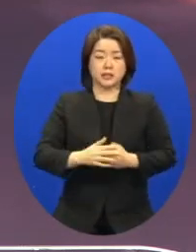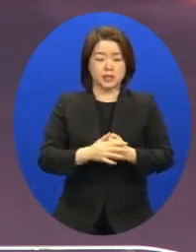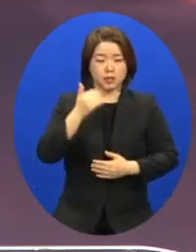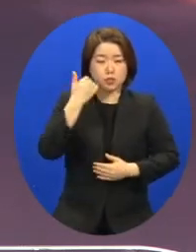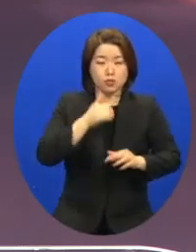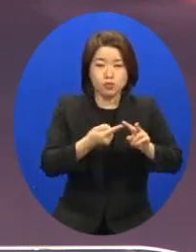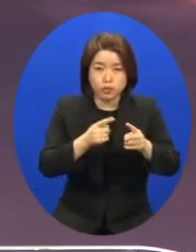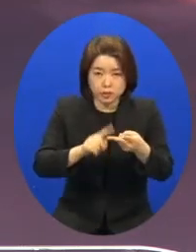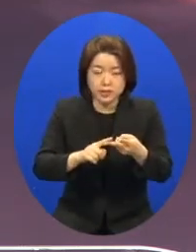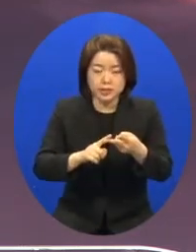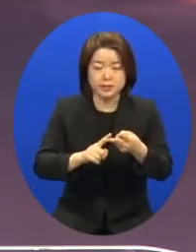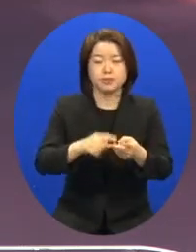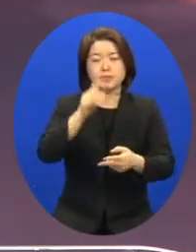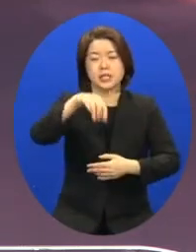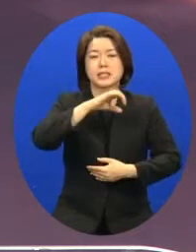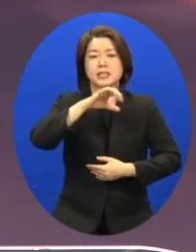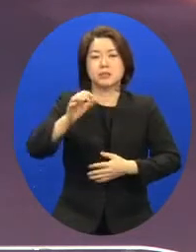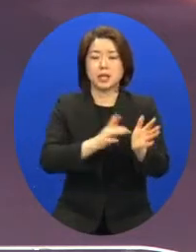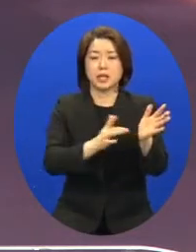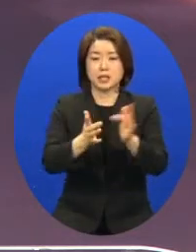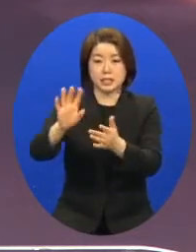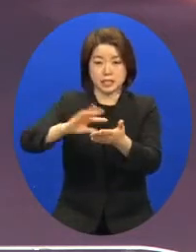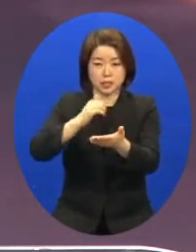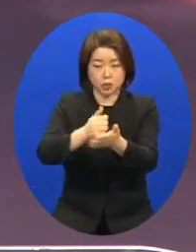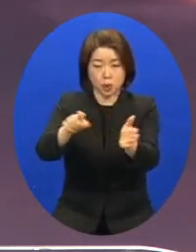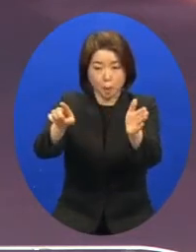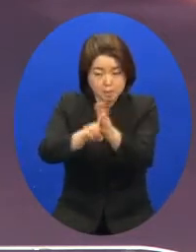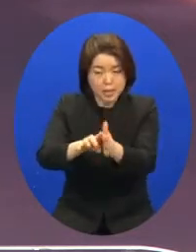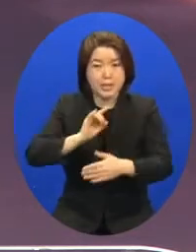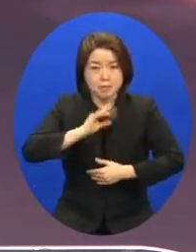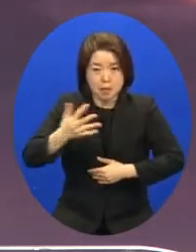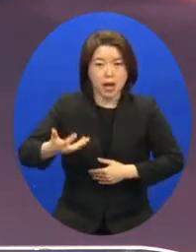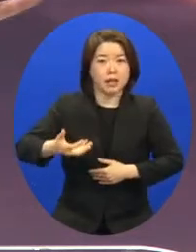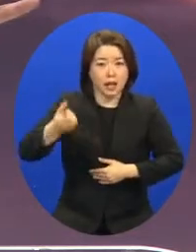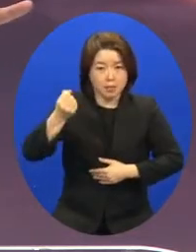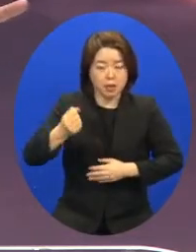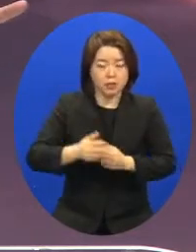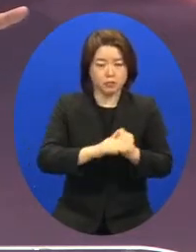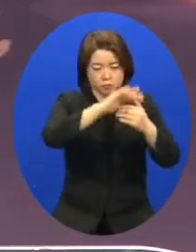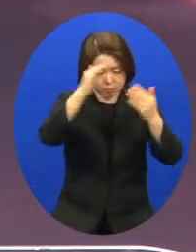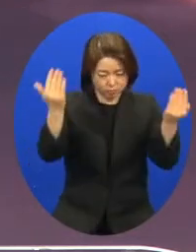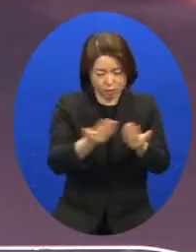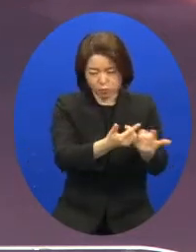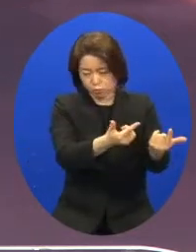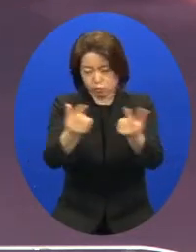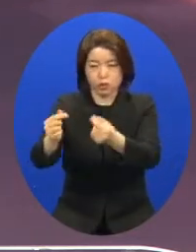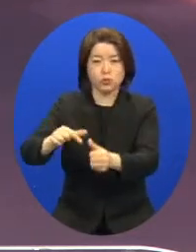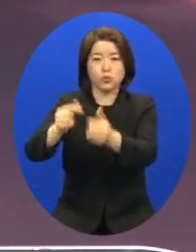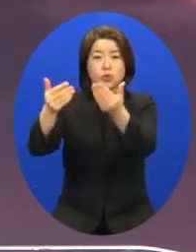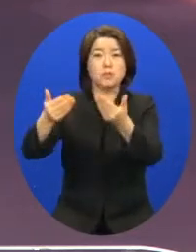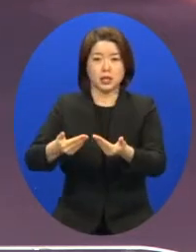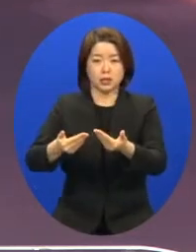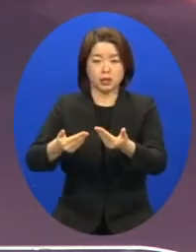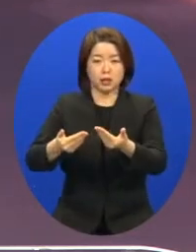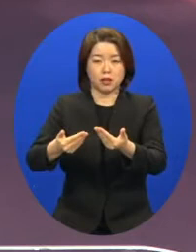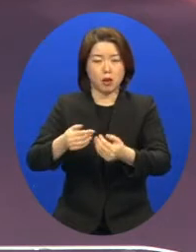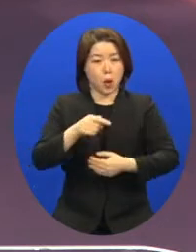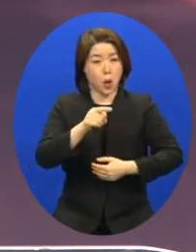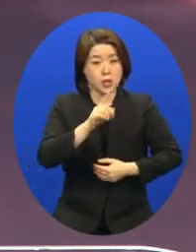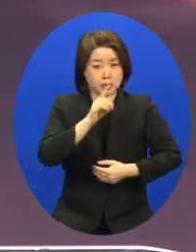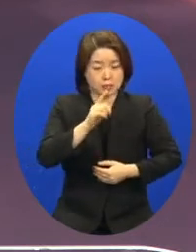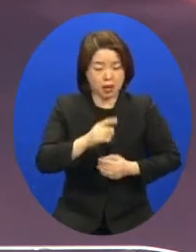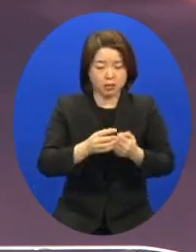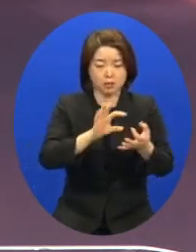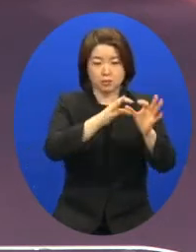누구든지 십자가의 예수 그리스도를 믿기만 하면 다 구원받는다. 헬라인들에게는